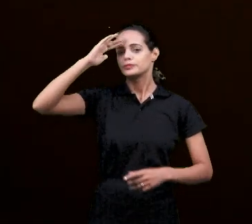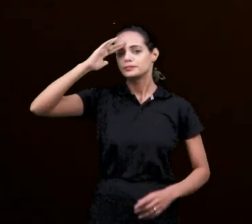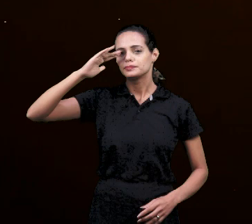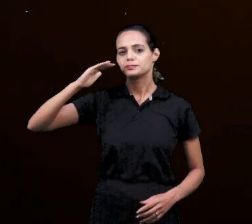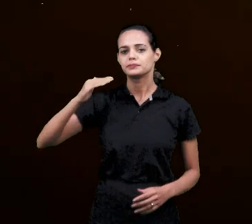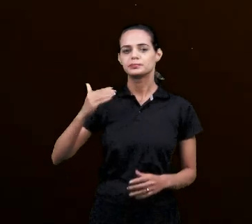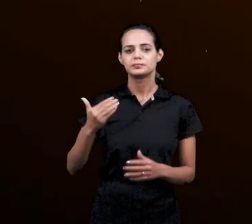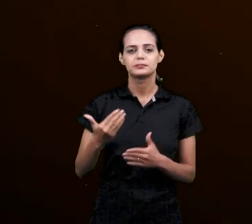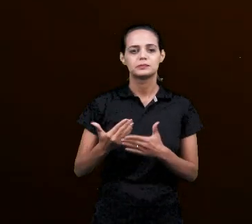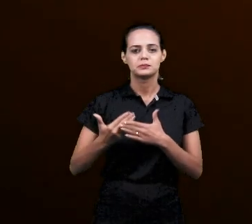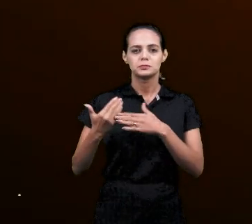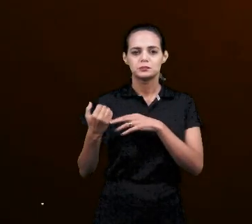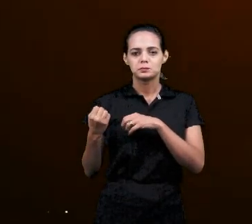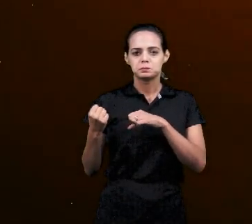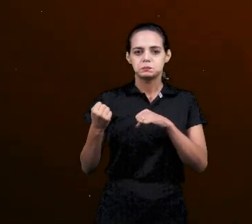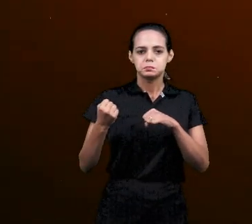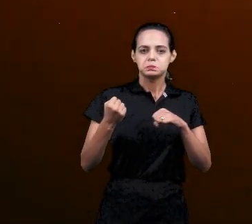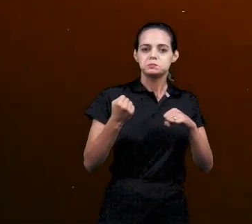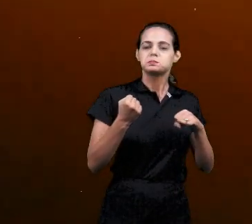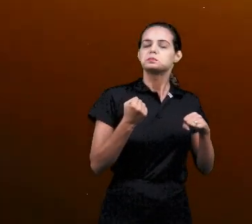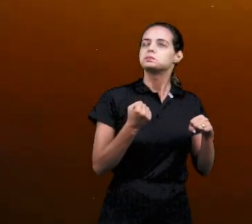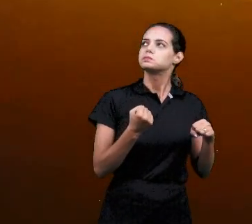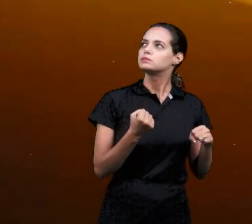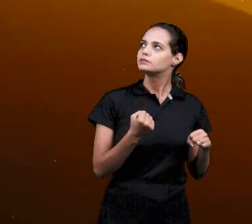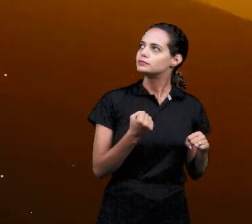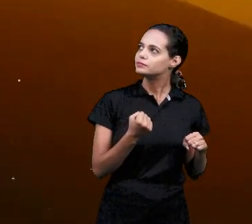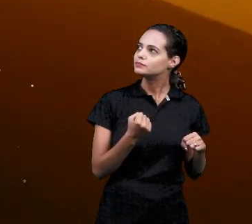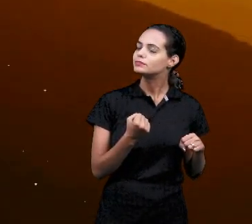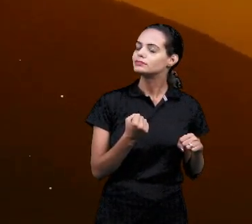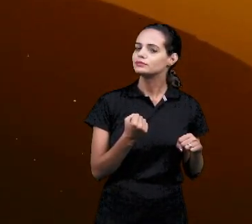poder, ó meu Jesus.